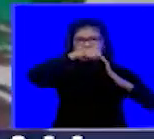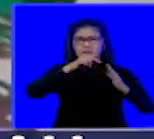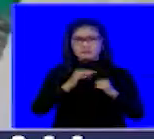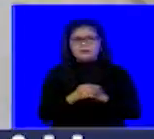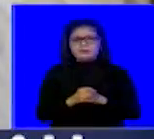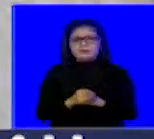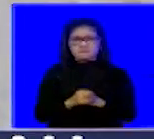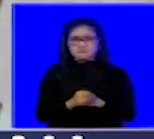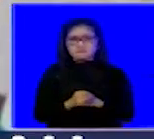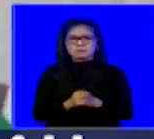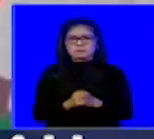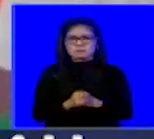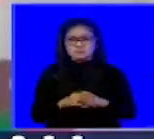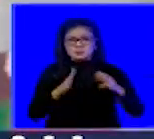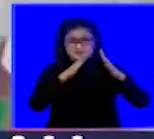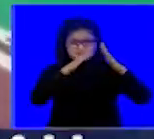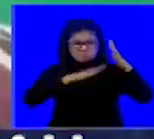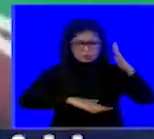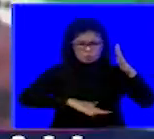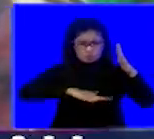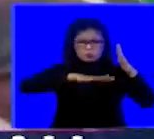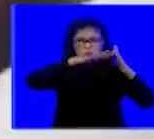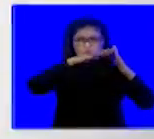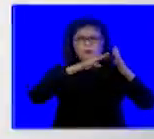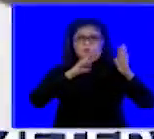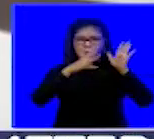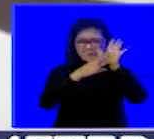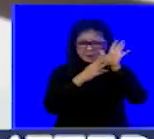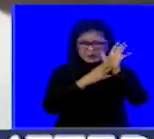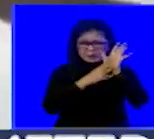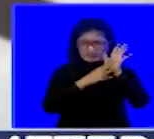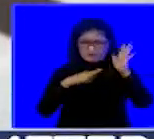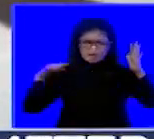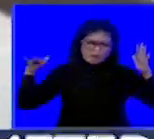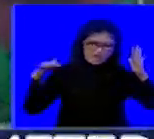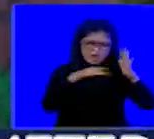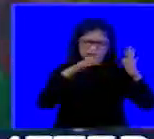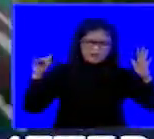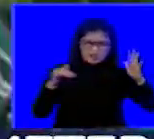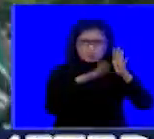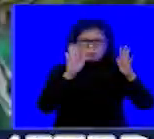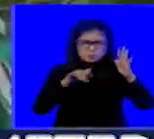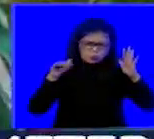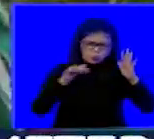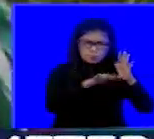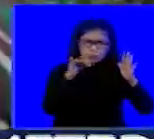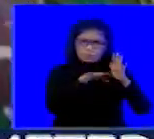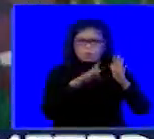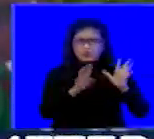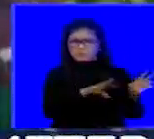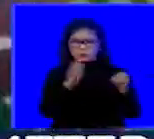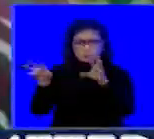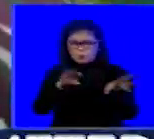di ketinggian air di kawasan ini mencapai satu meter dengan arus yang cukup deras bahkan saat proses evakuasi perahu karet yang